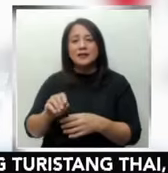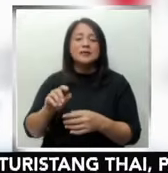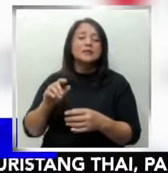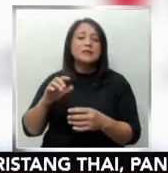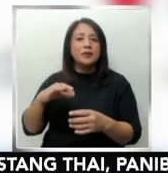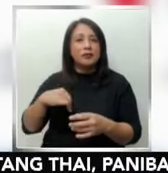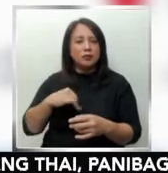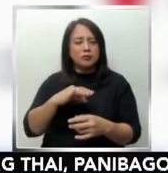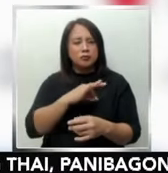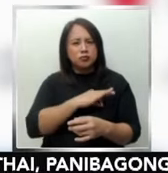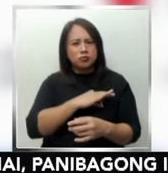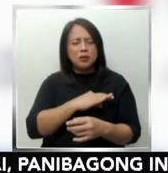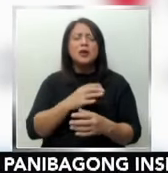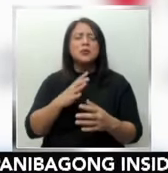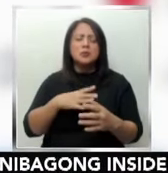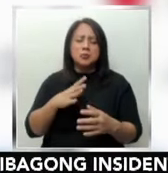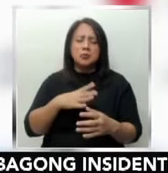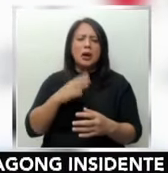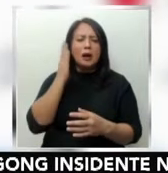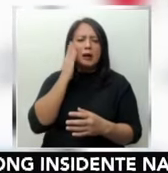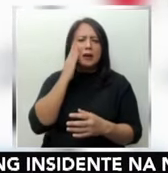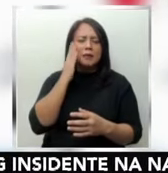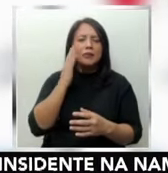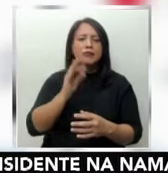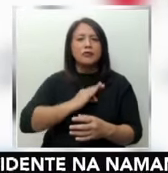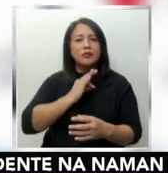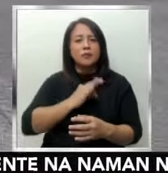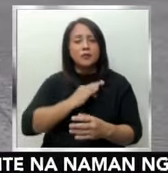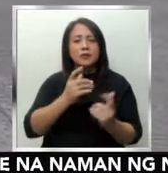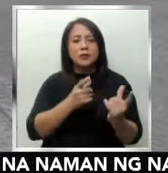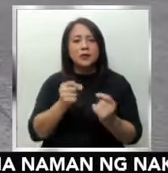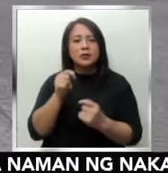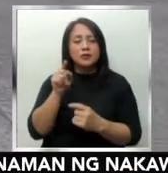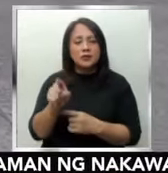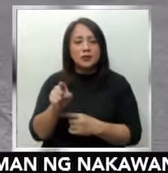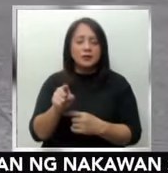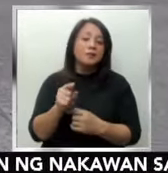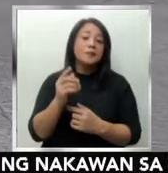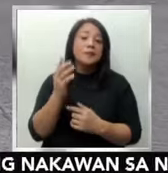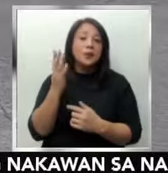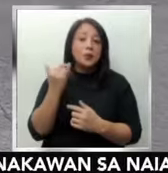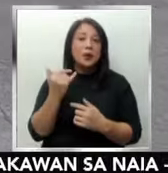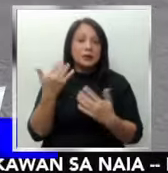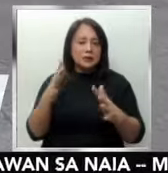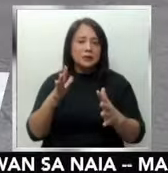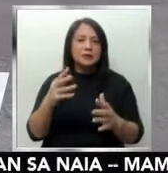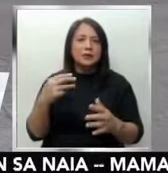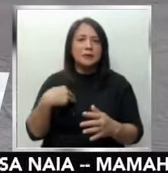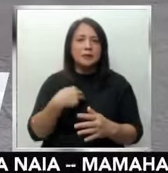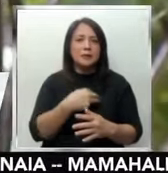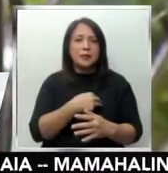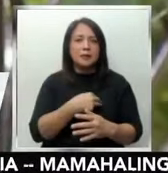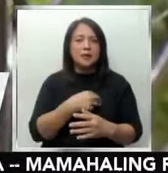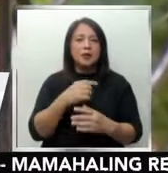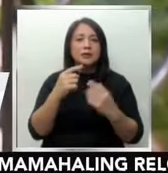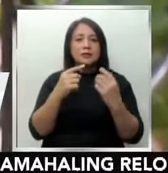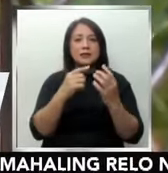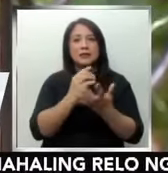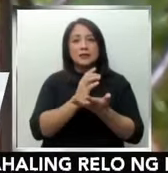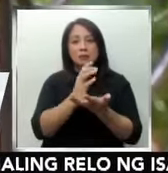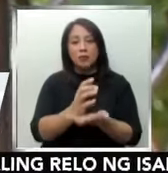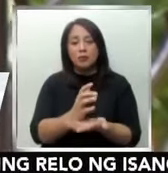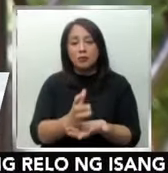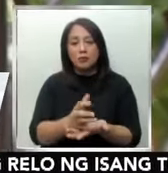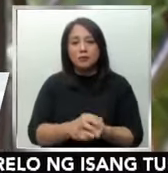si John Michael dahil for formality na lang daw ang gagawing seremonya sa kapatid dahil miyembro na ito ng taugama sa Zamboanga City sa